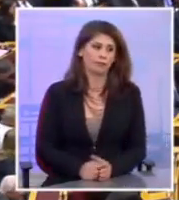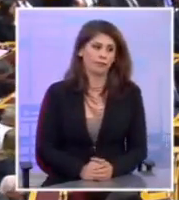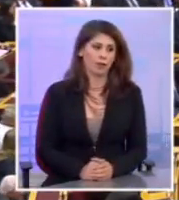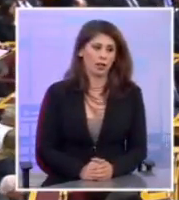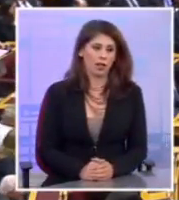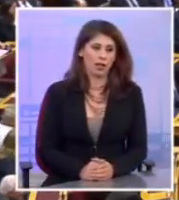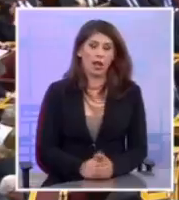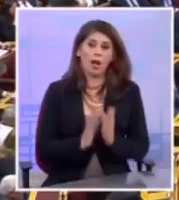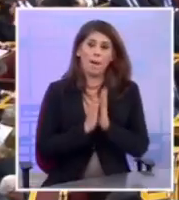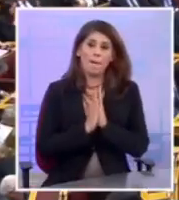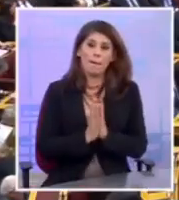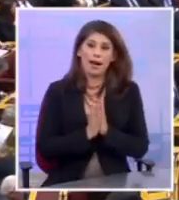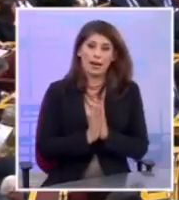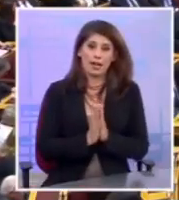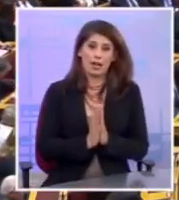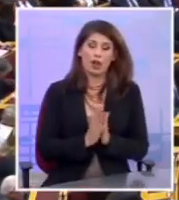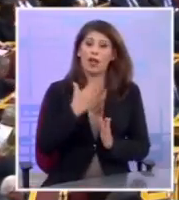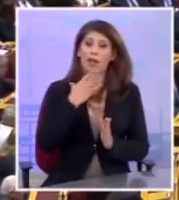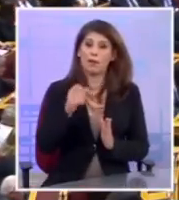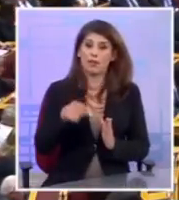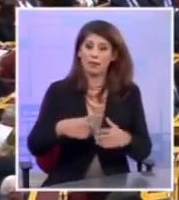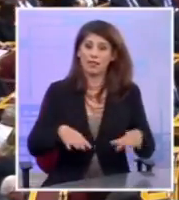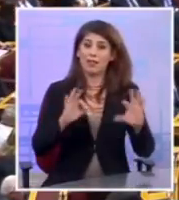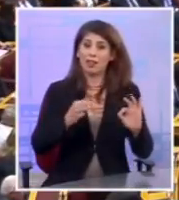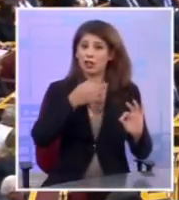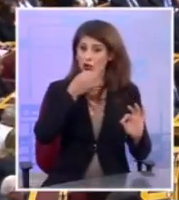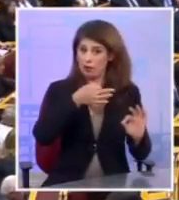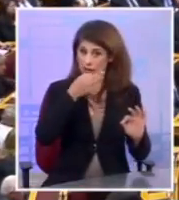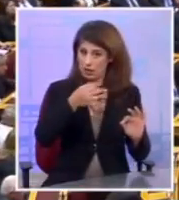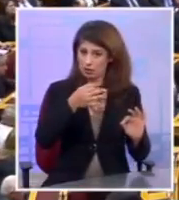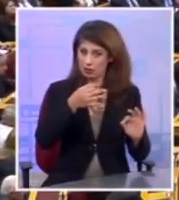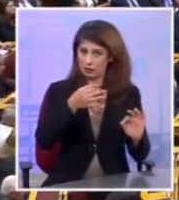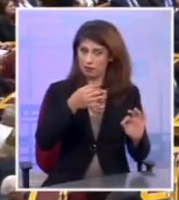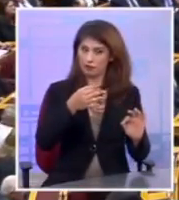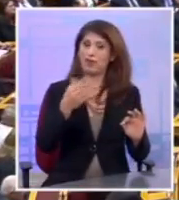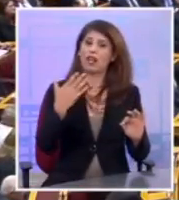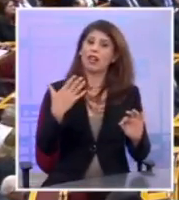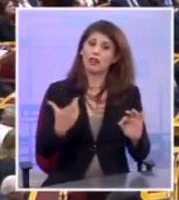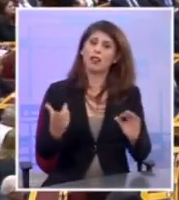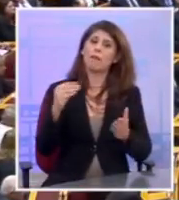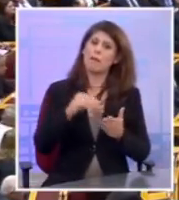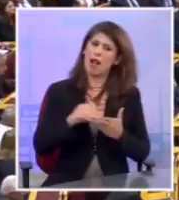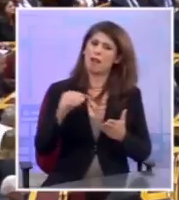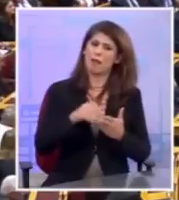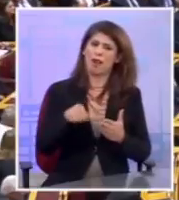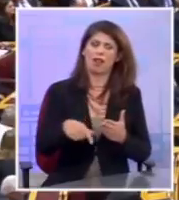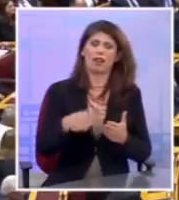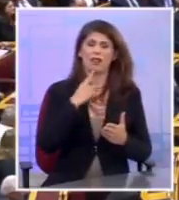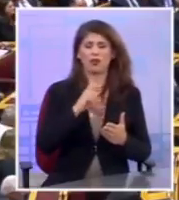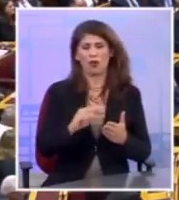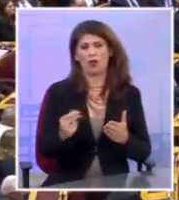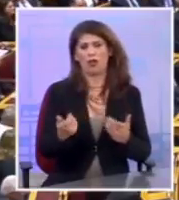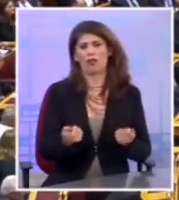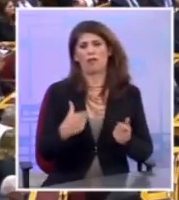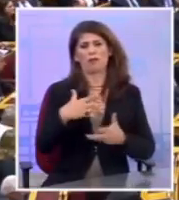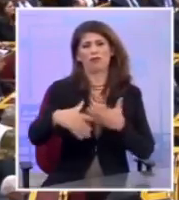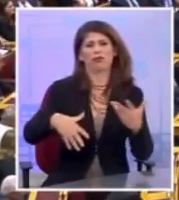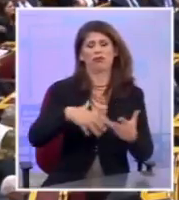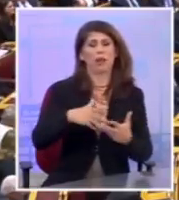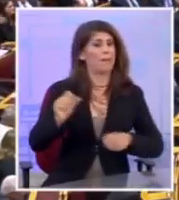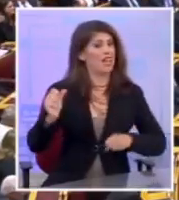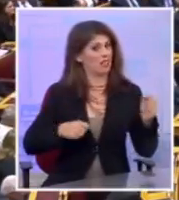Παρακαλώ, επειδή είμαστε στην αρχή της ομιλίας και έχει επαναληφθεί αυτό το σκηνικό, μην